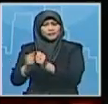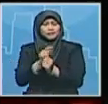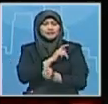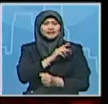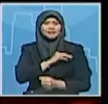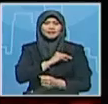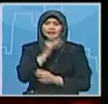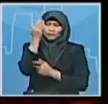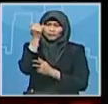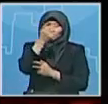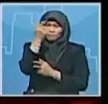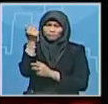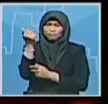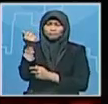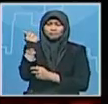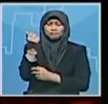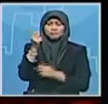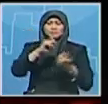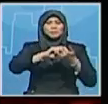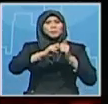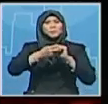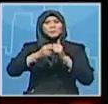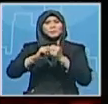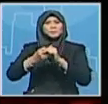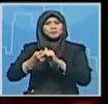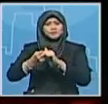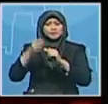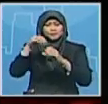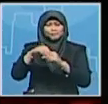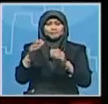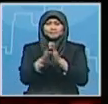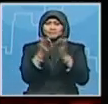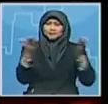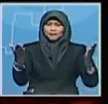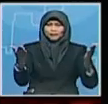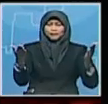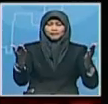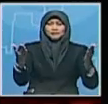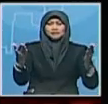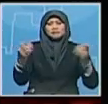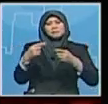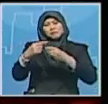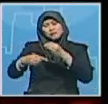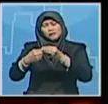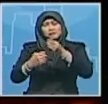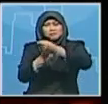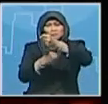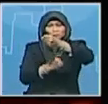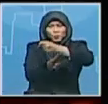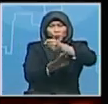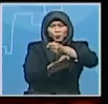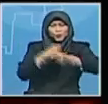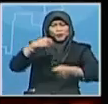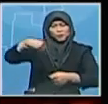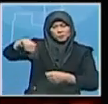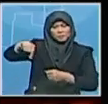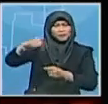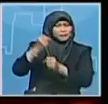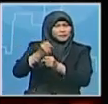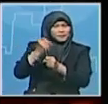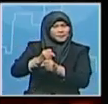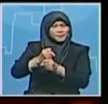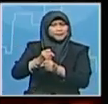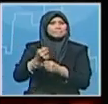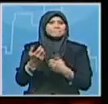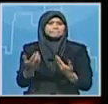kerana kita melihat isu-isu dalam media semasa yang bercakap soal prasarana dan juga kualiti kerja ini.